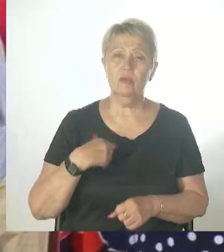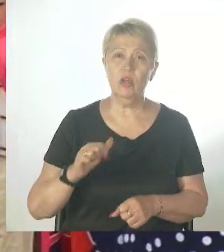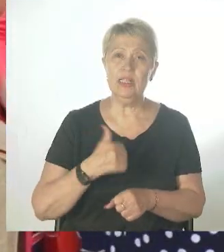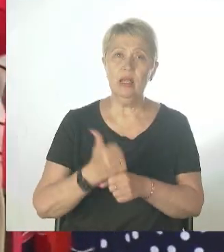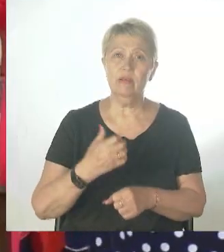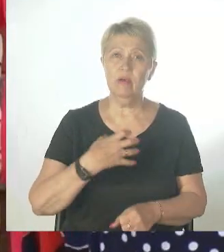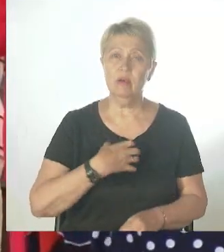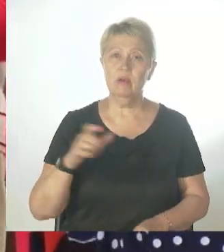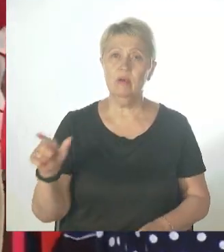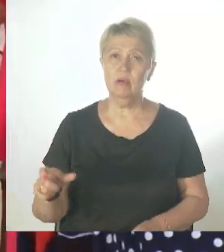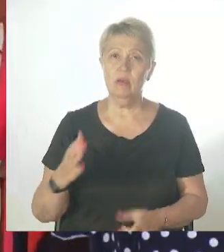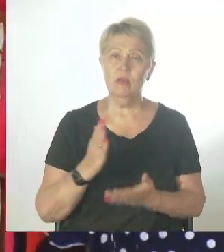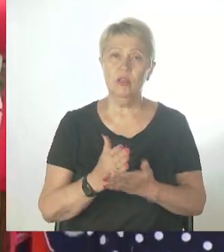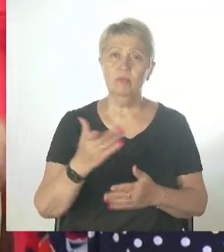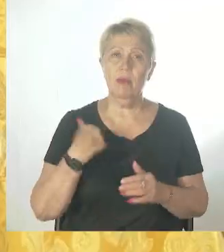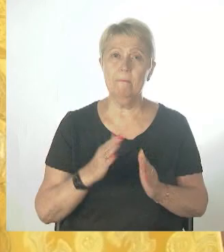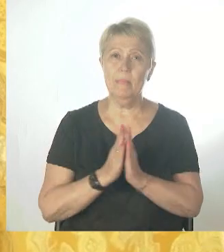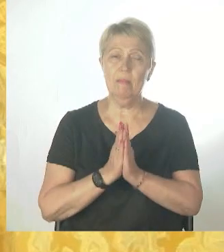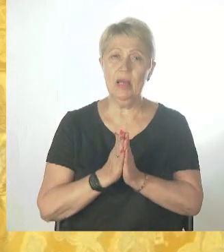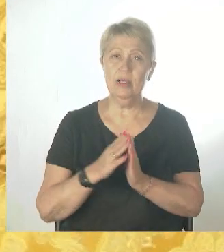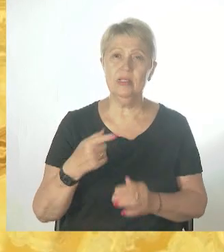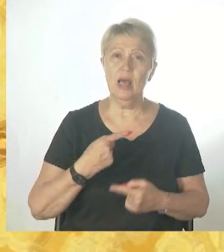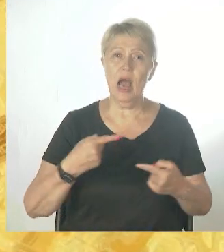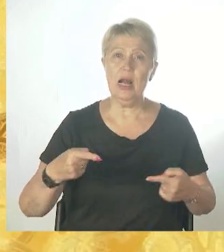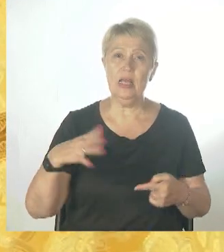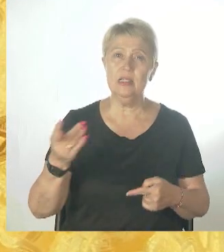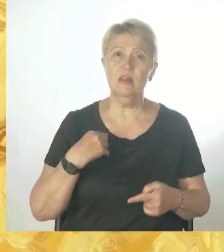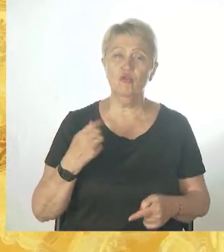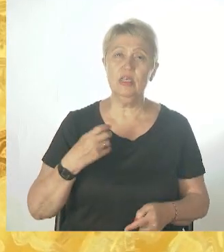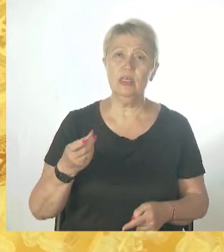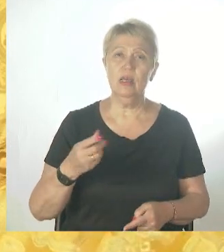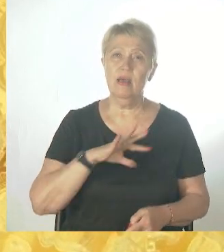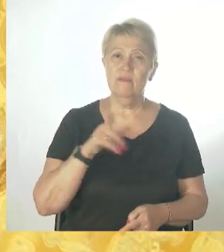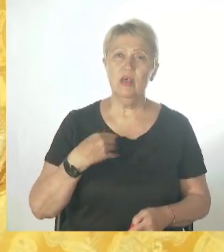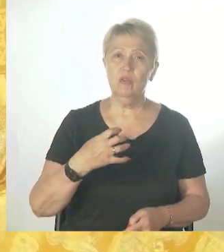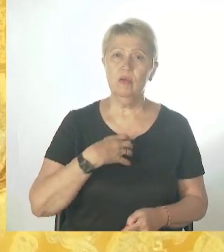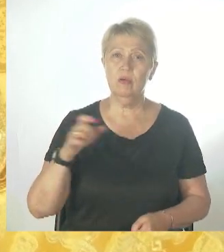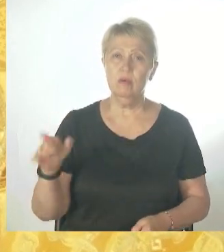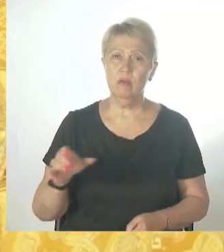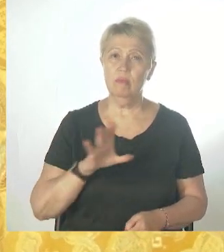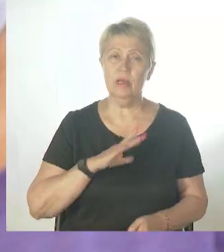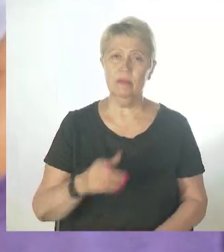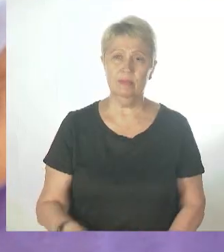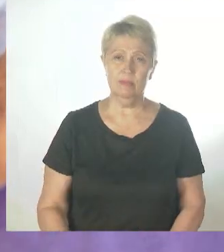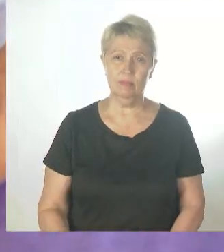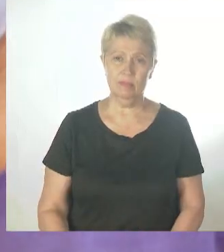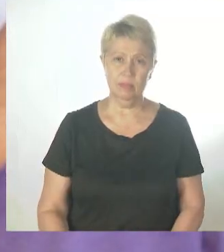Александру Невскому помолились епископы Ванинский, Переяславский, Амурский и Чикдамынский.